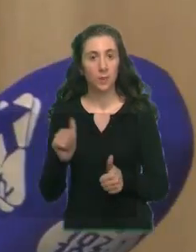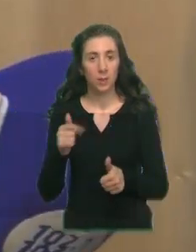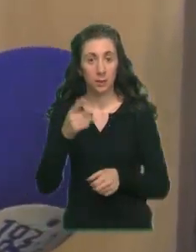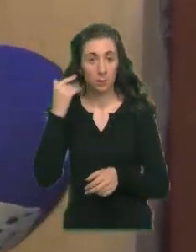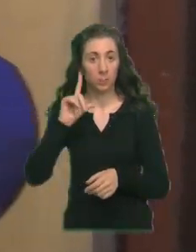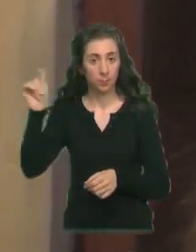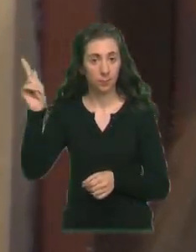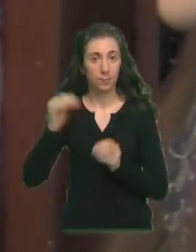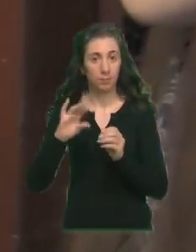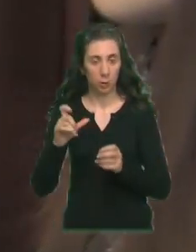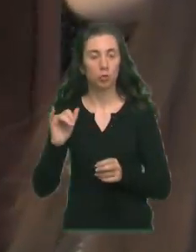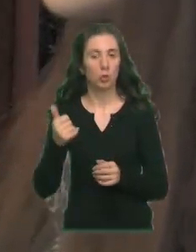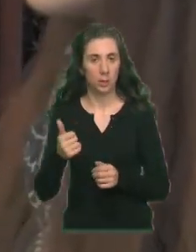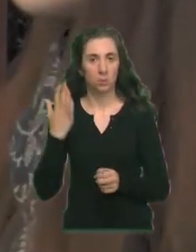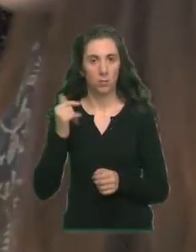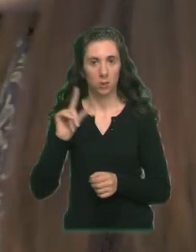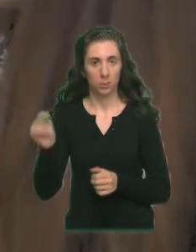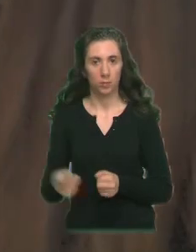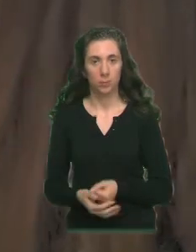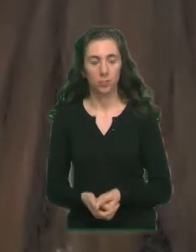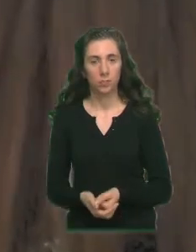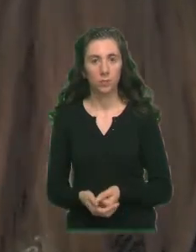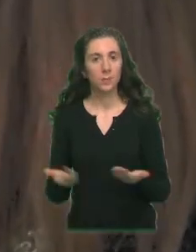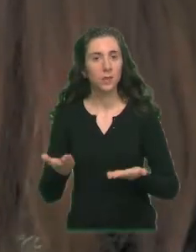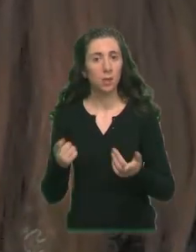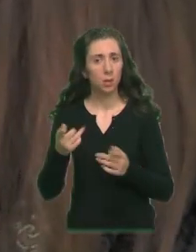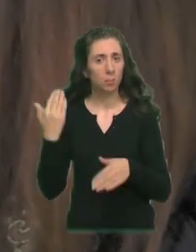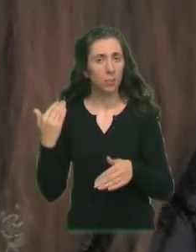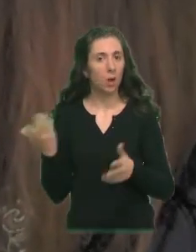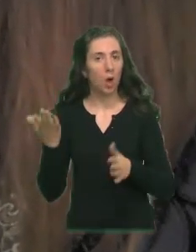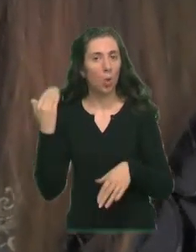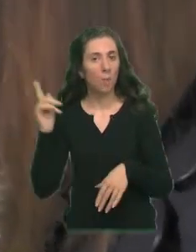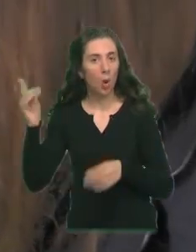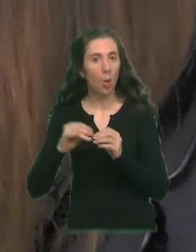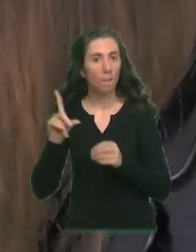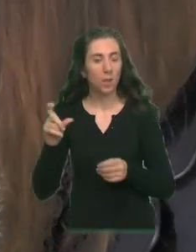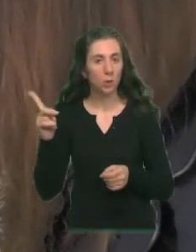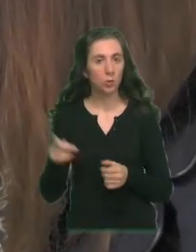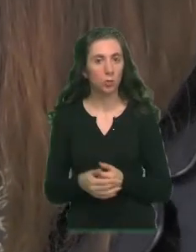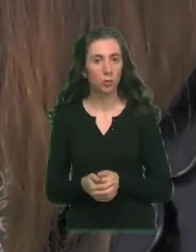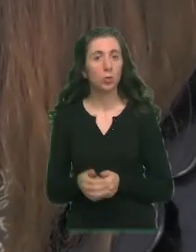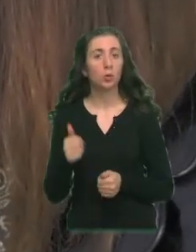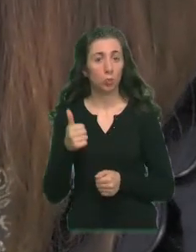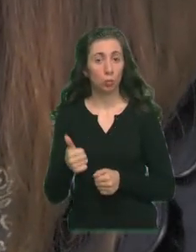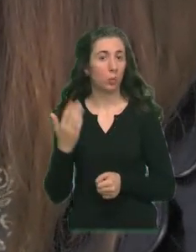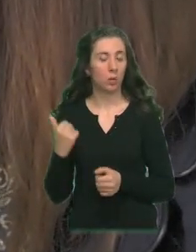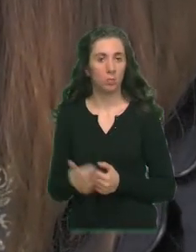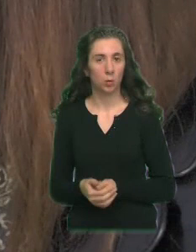Jeste li već putovali u Beč možda? Jesam, da. Kada je to bilo i kako je bilo u Beču? A,